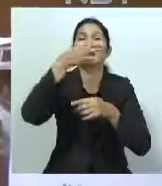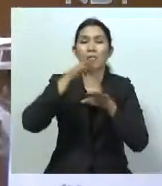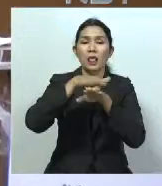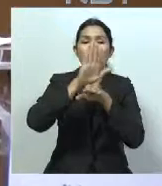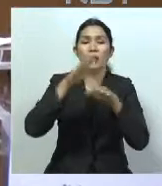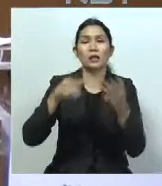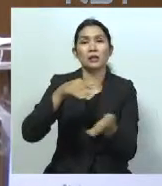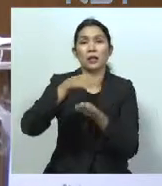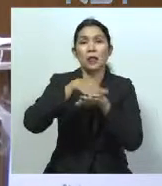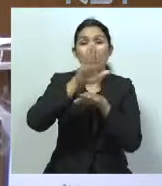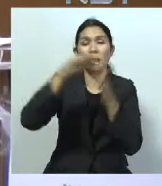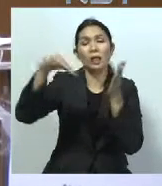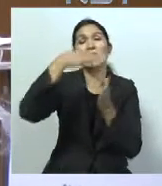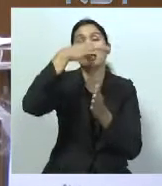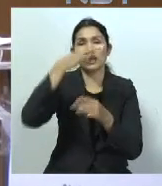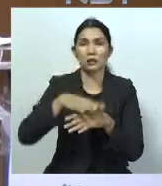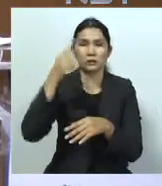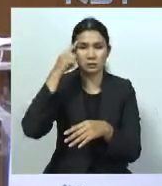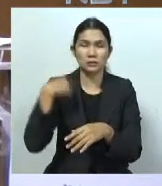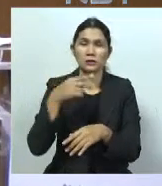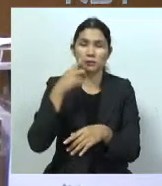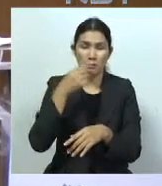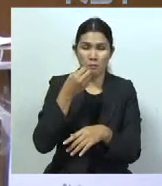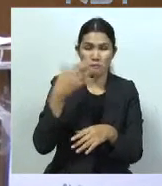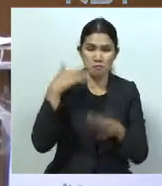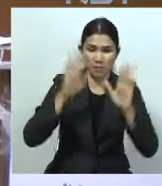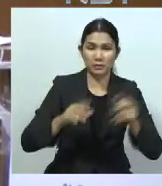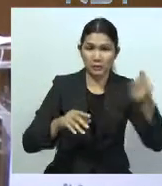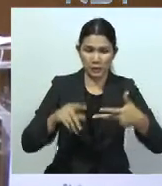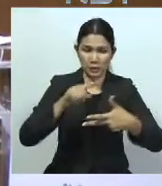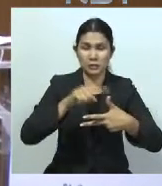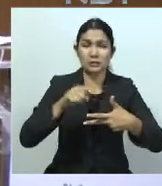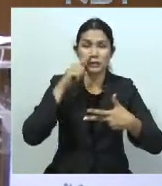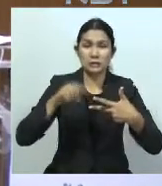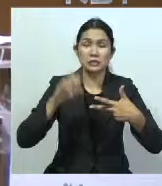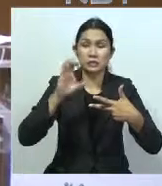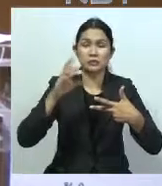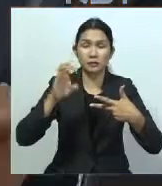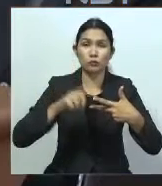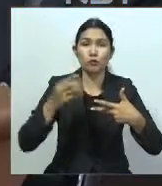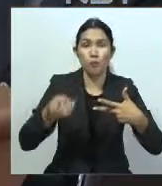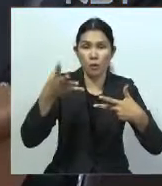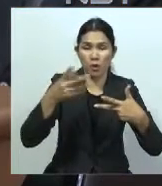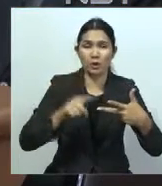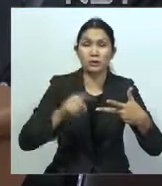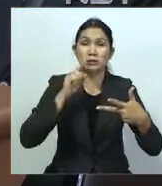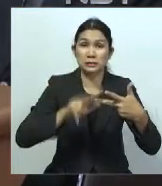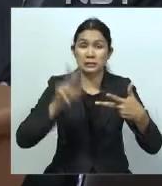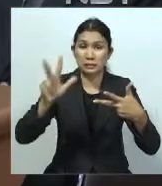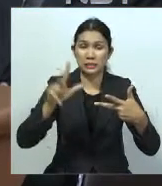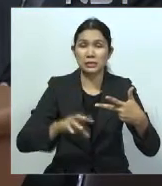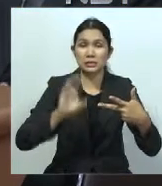สูตรแรกสาร THC สูงกว่า CBD สูตรที่2 CBD สูงกว่า THC และสูตรที่